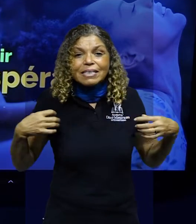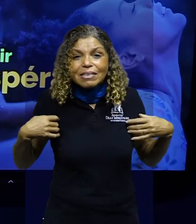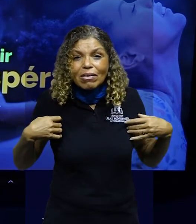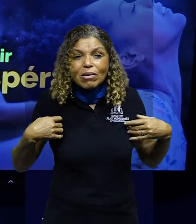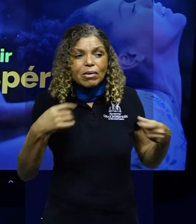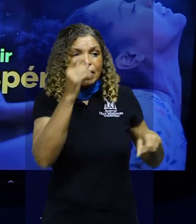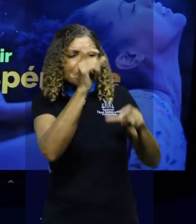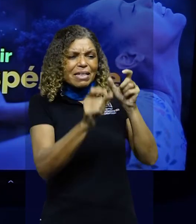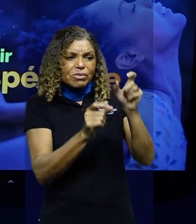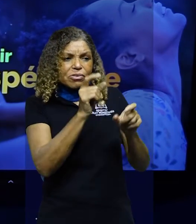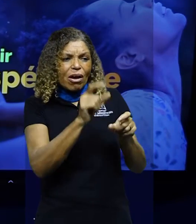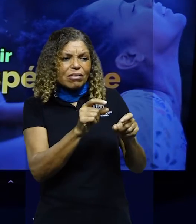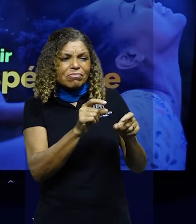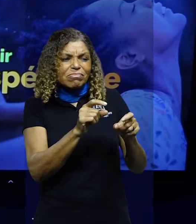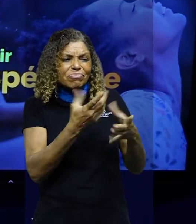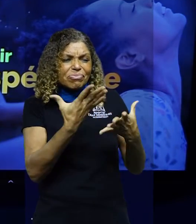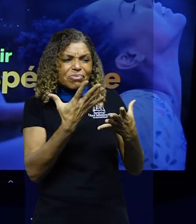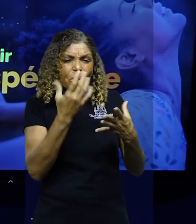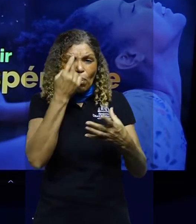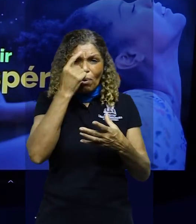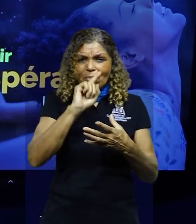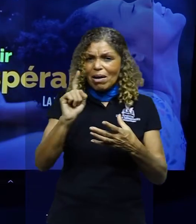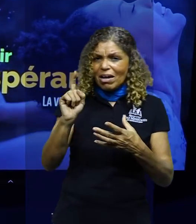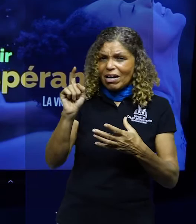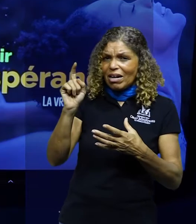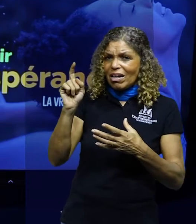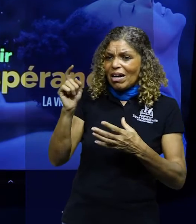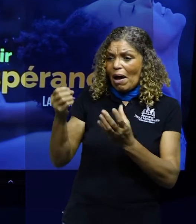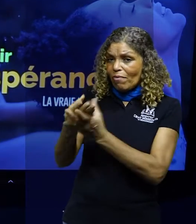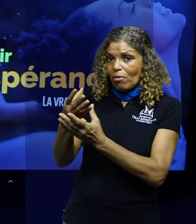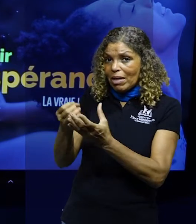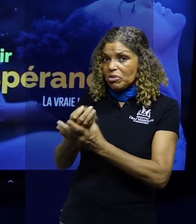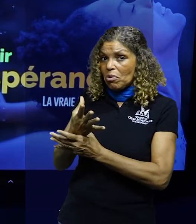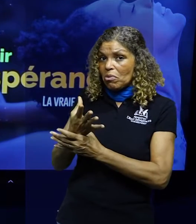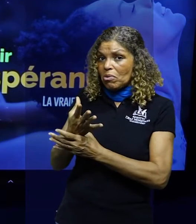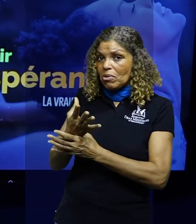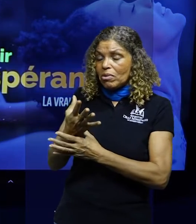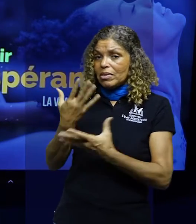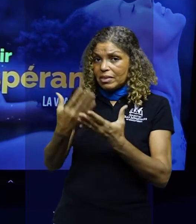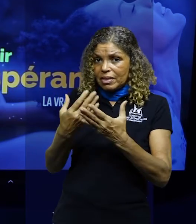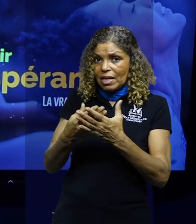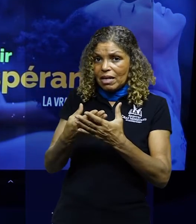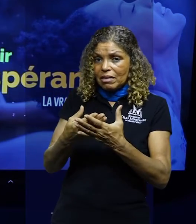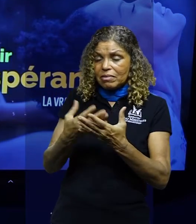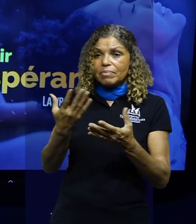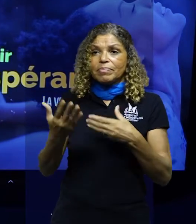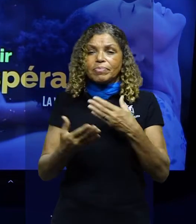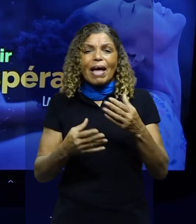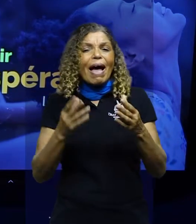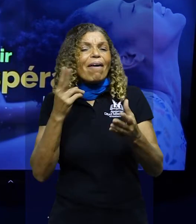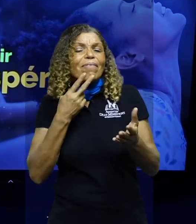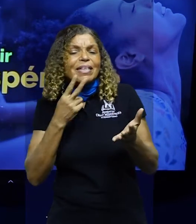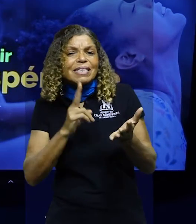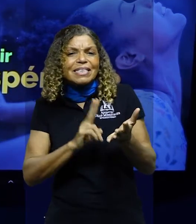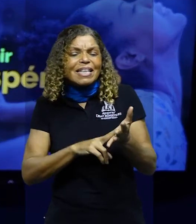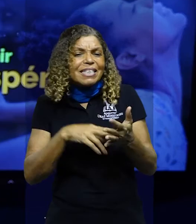les personnes influentes de la société rejettent une affirmation qu'elle soit pour autant fausse. La vérité ne se trouve pas toujours